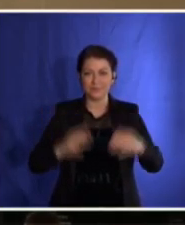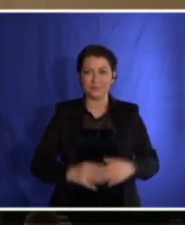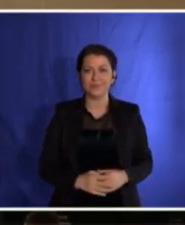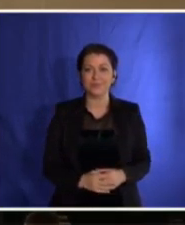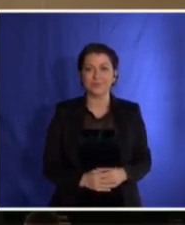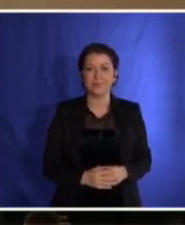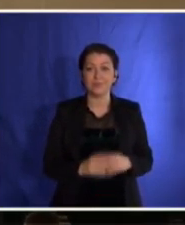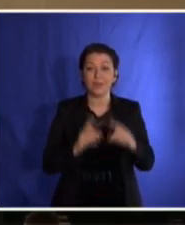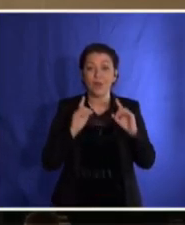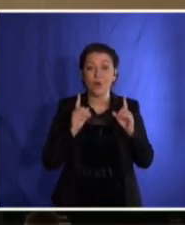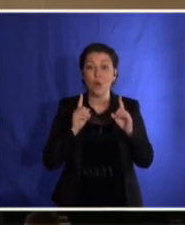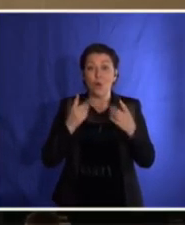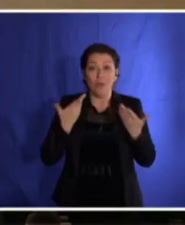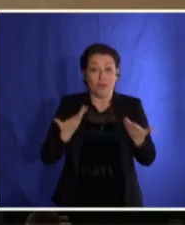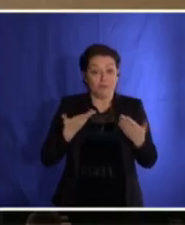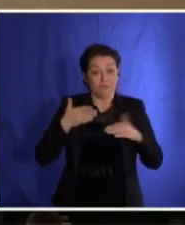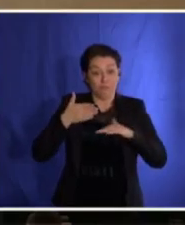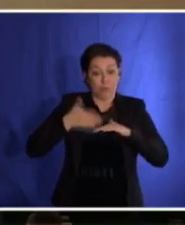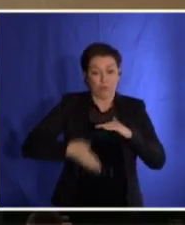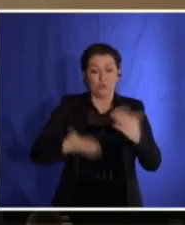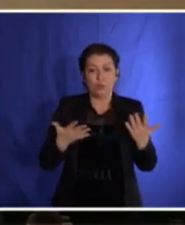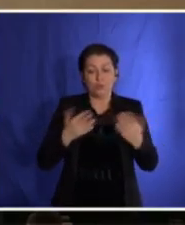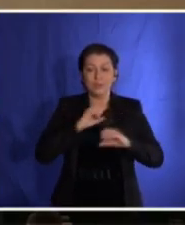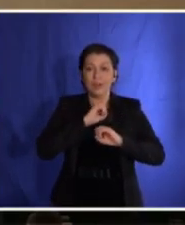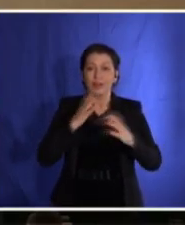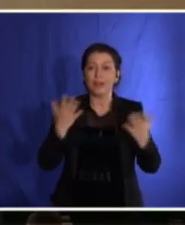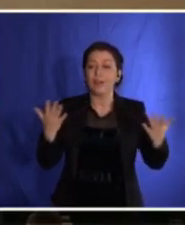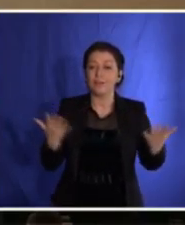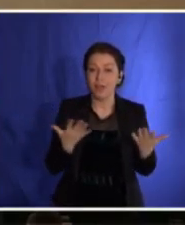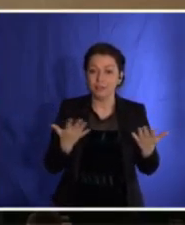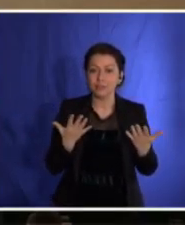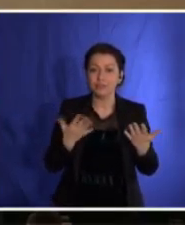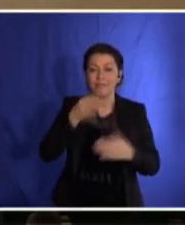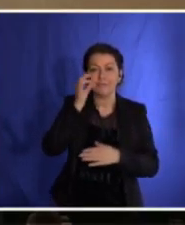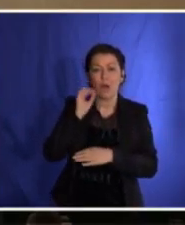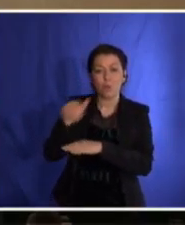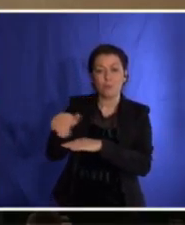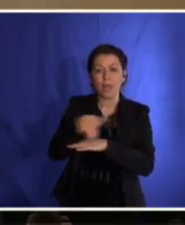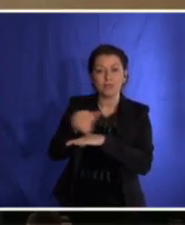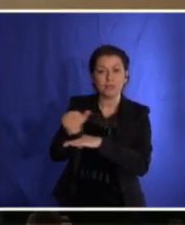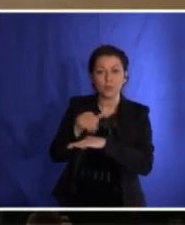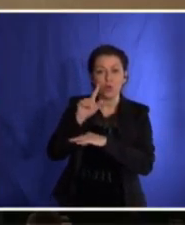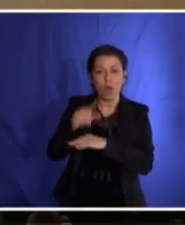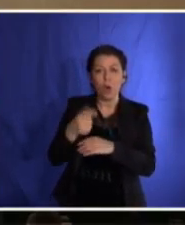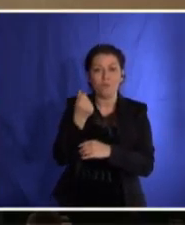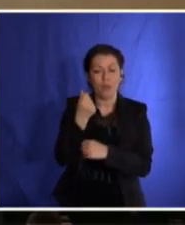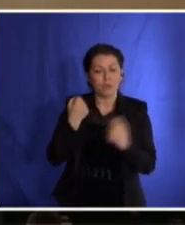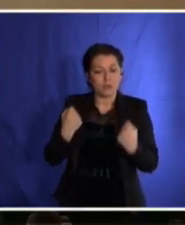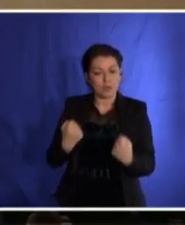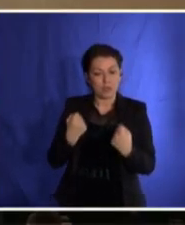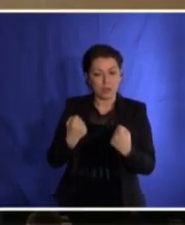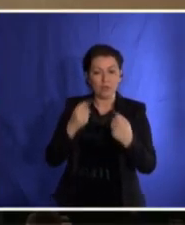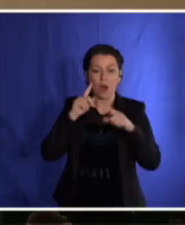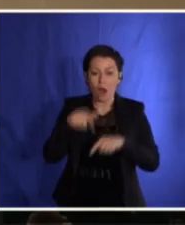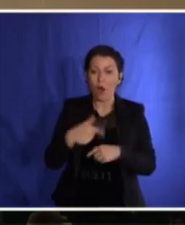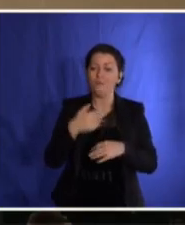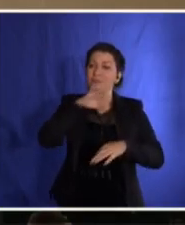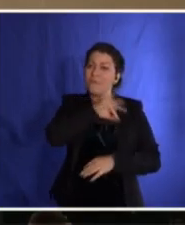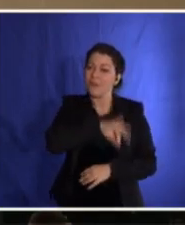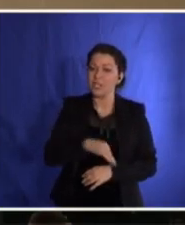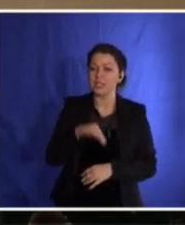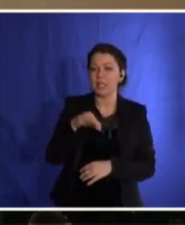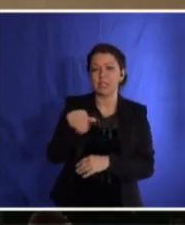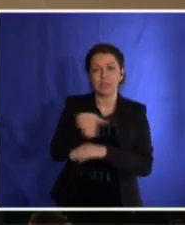Und schlussendlich zur finanziellen Absicherung der Frauen in der Pension auch ein verpflichtetes Pensionssplitting, wo der Mann